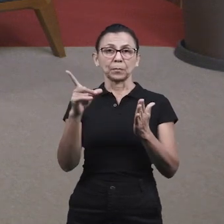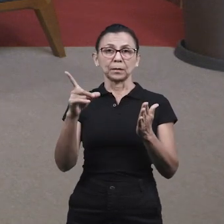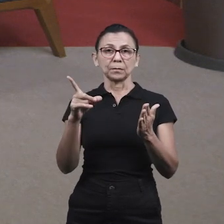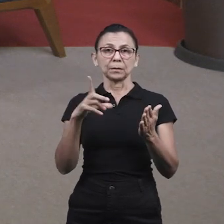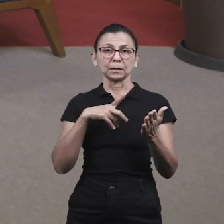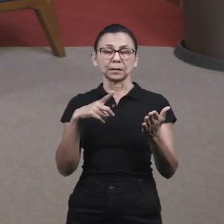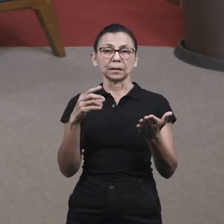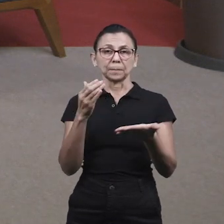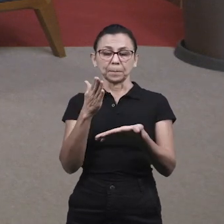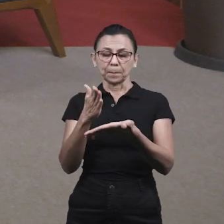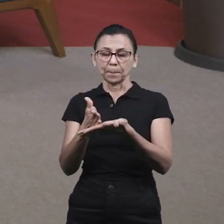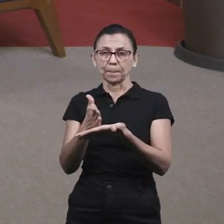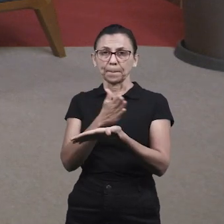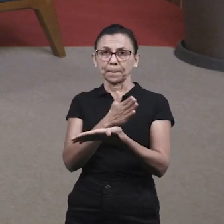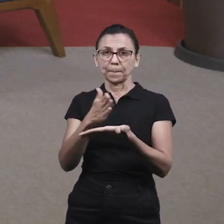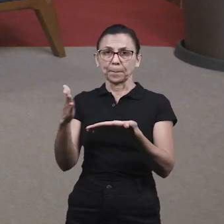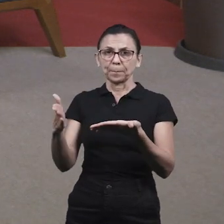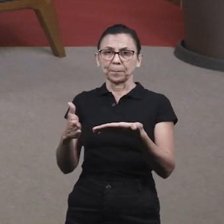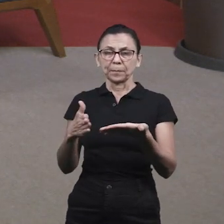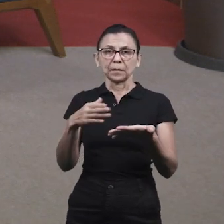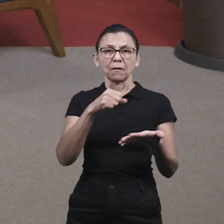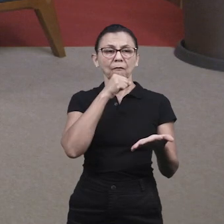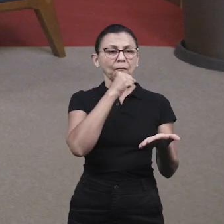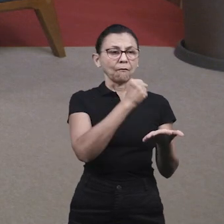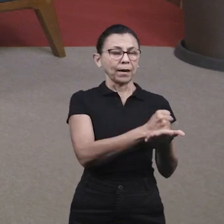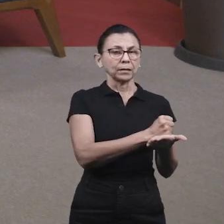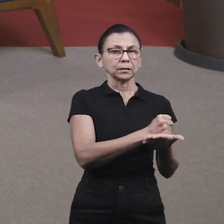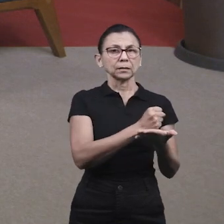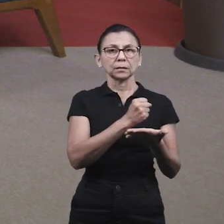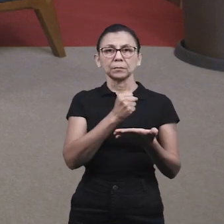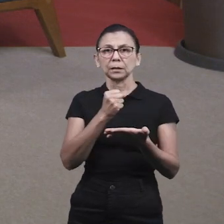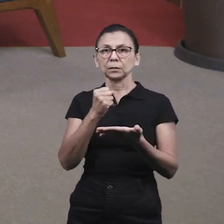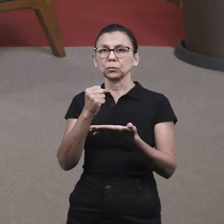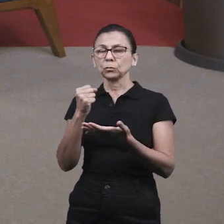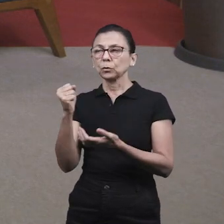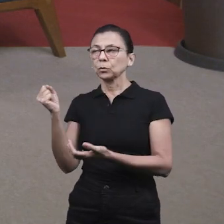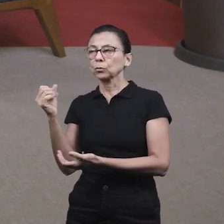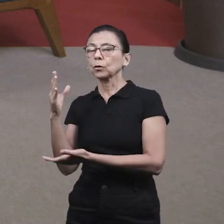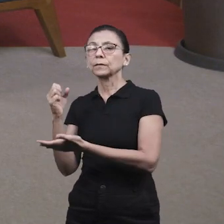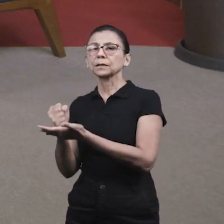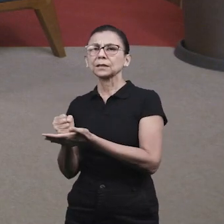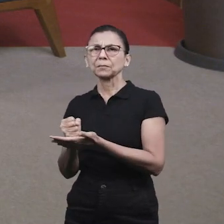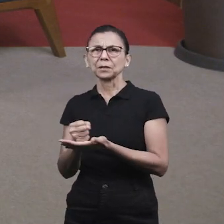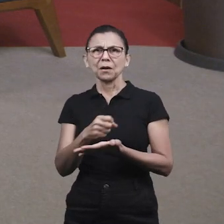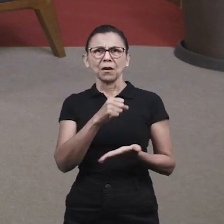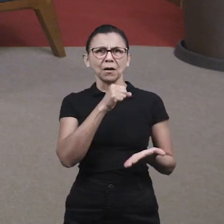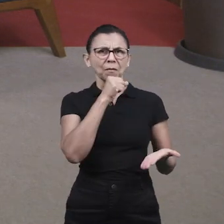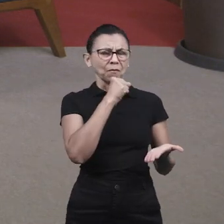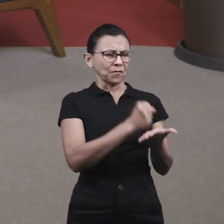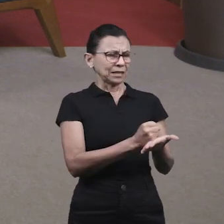vous puissiez expliquer à ceux qui participent que voici les Écritures comme